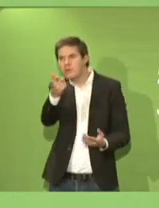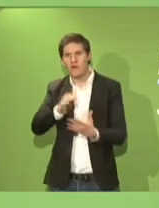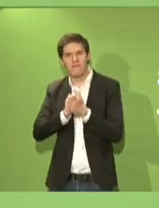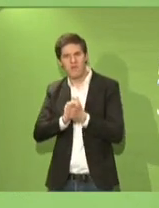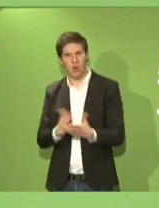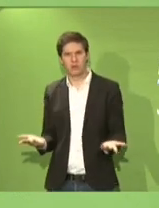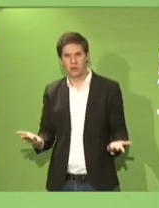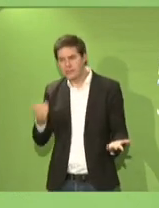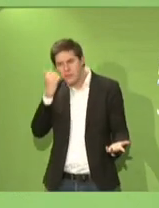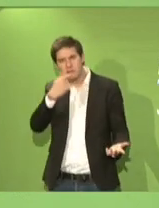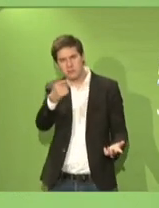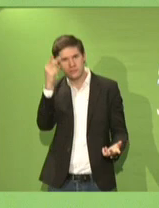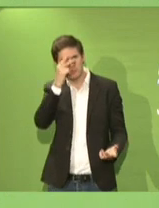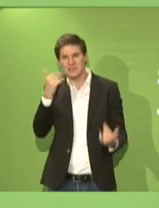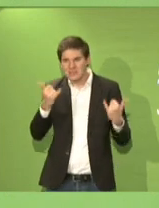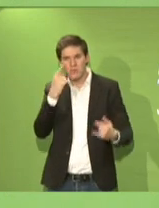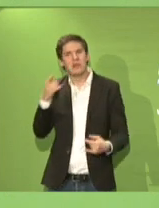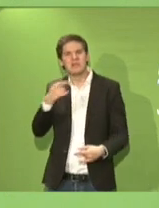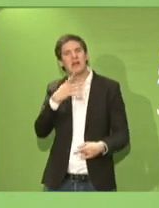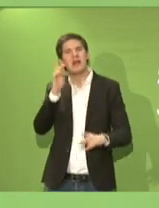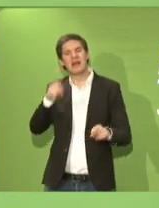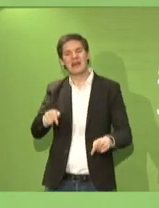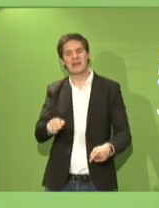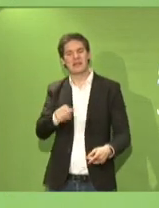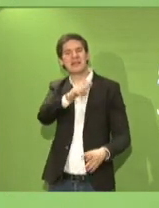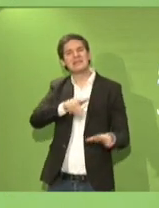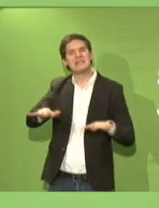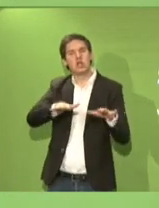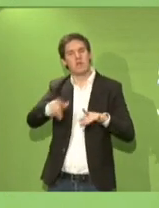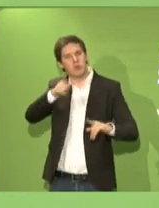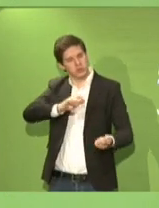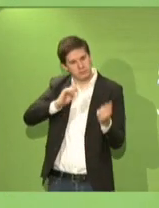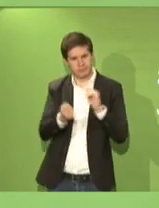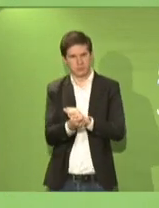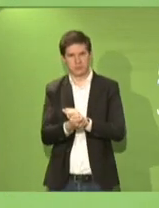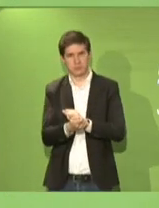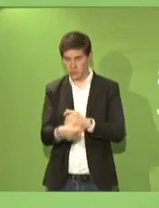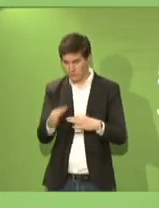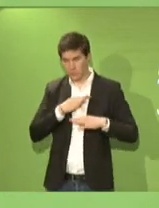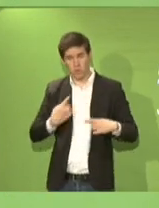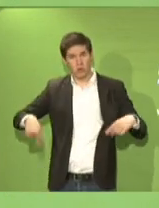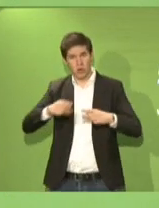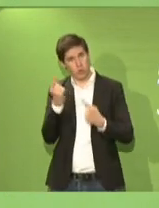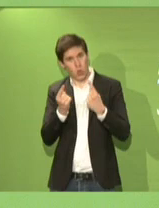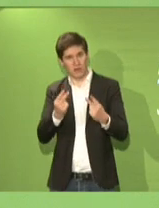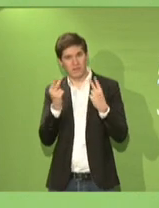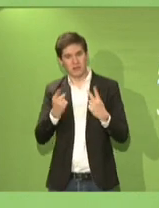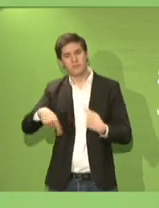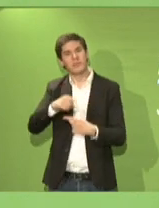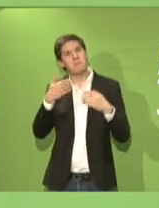spricht zu Recht von einer Refeudalisierung der Gesellschaft. Das sollte für uns Grüne eine relevante Debatte sein. Zu unserem